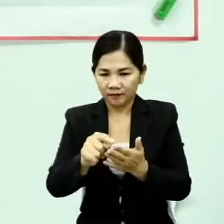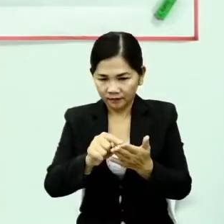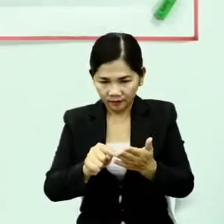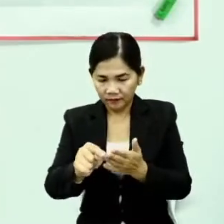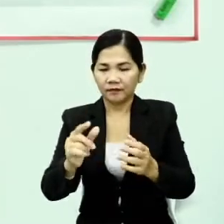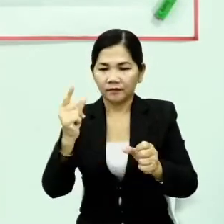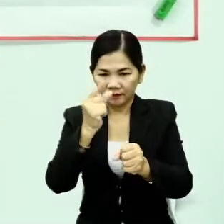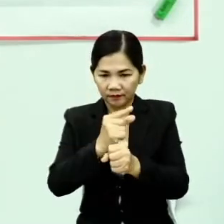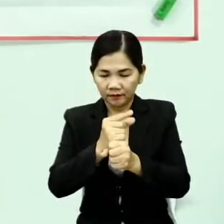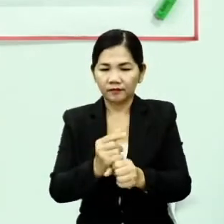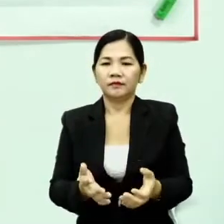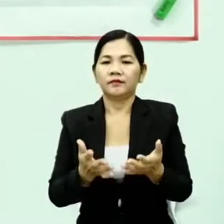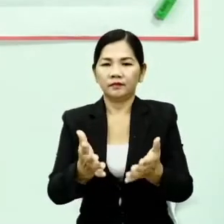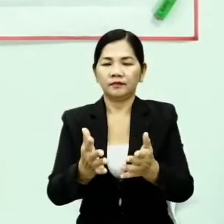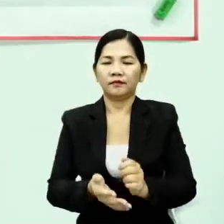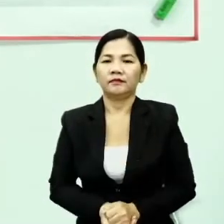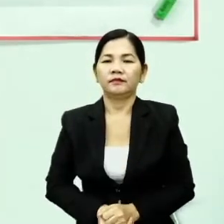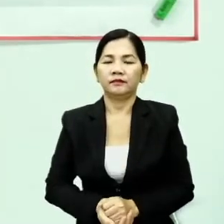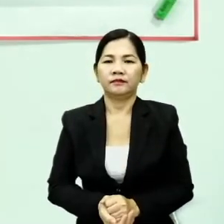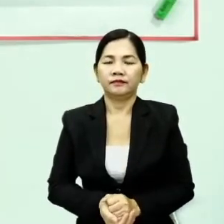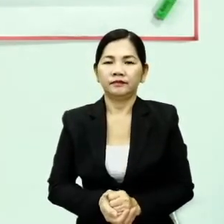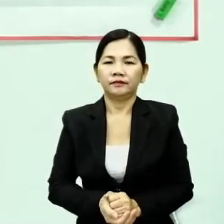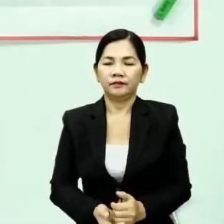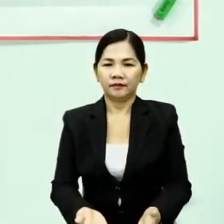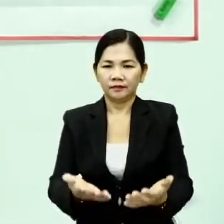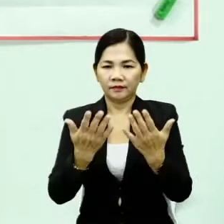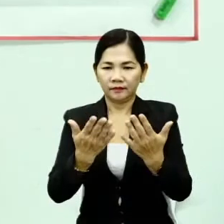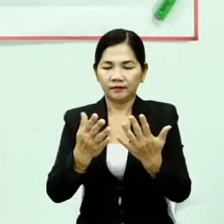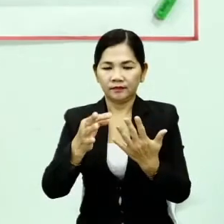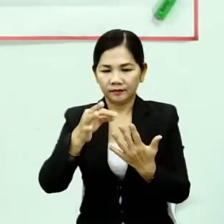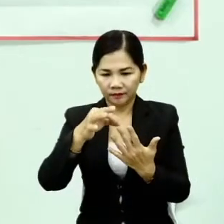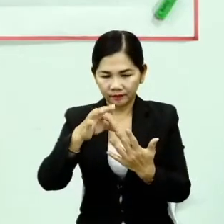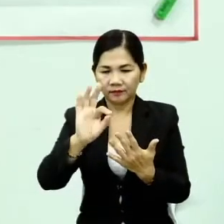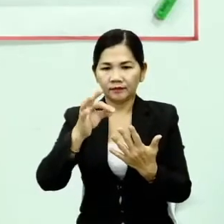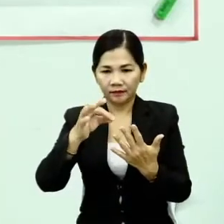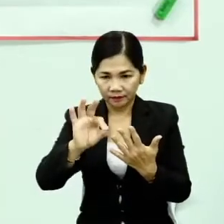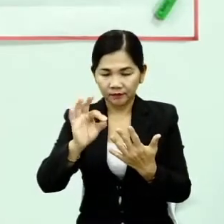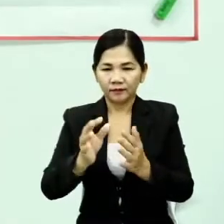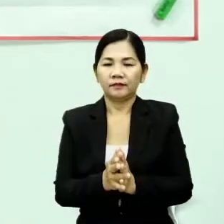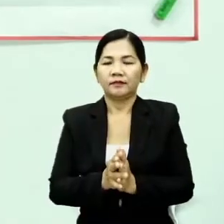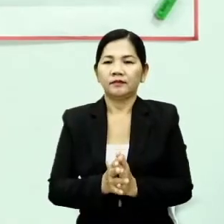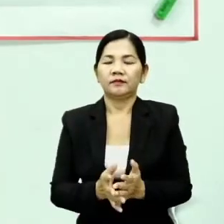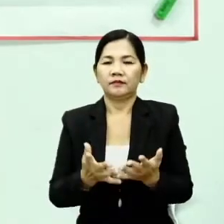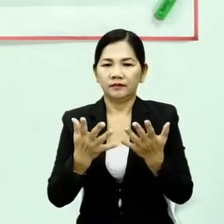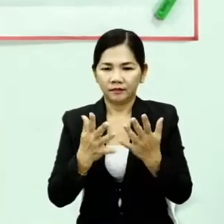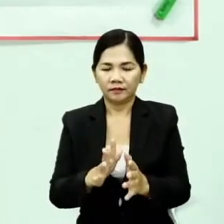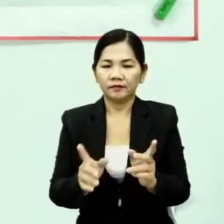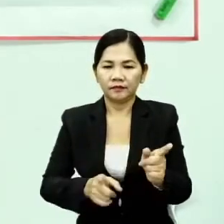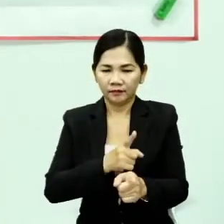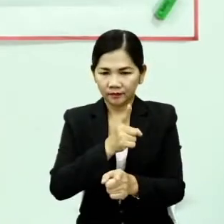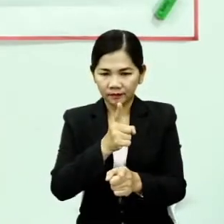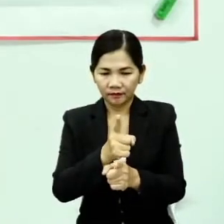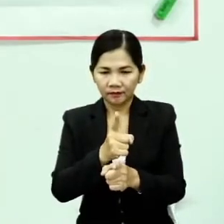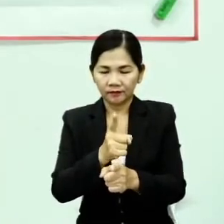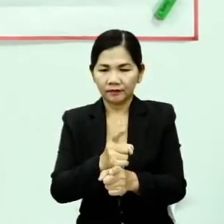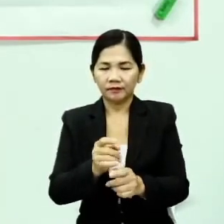té cha đọc bàn này cứ đá được tề cha con thừa cặp tiền toán cha bà con thừa cặp tiền toán cha khơi thà trầm tử